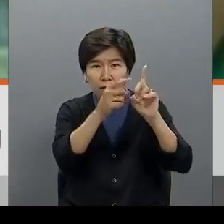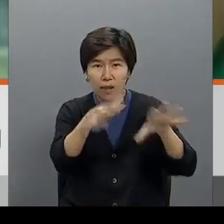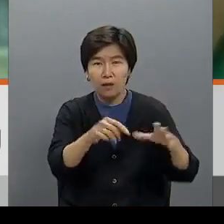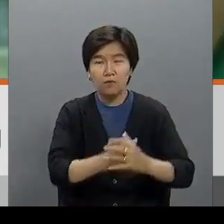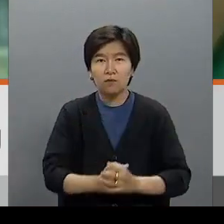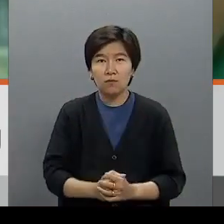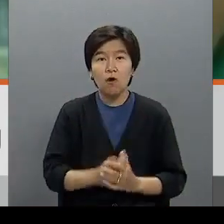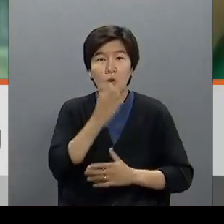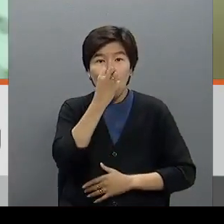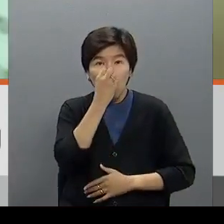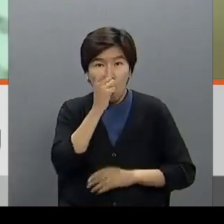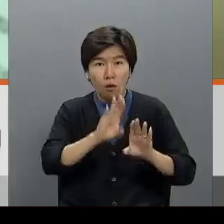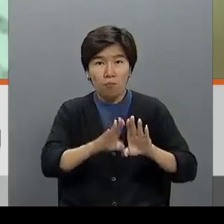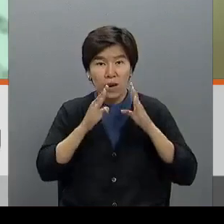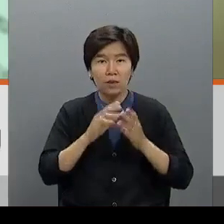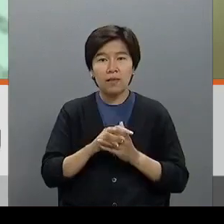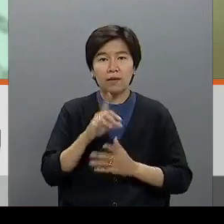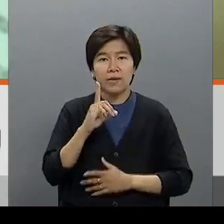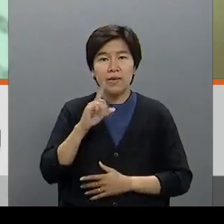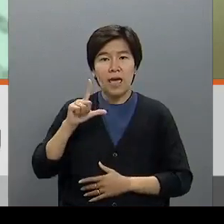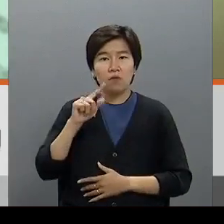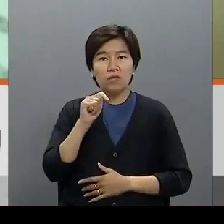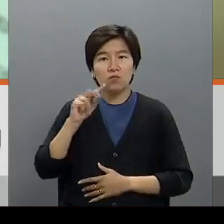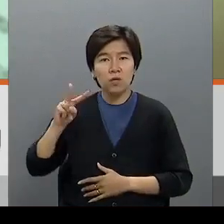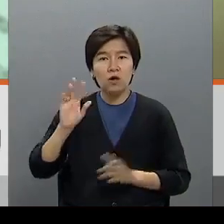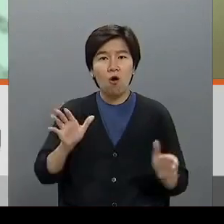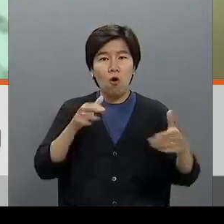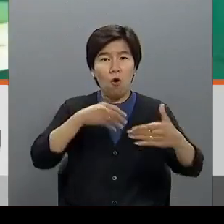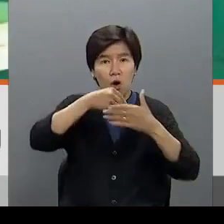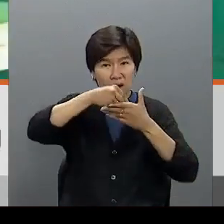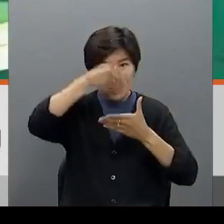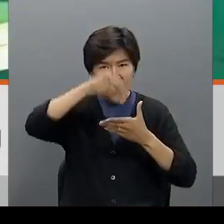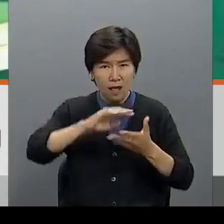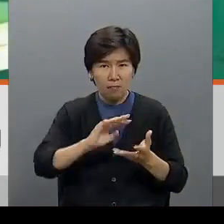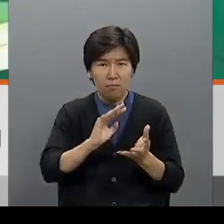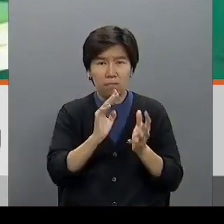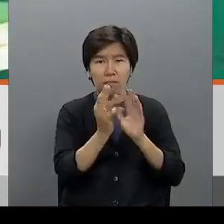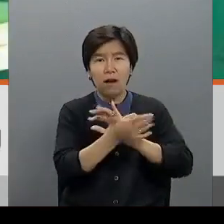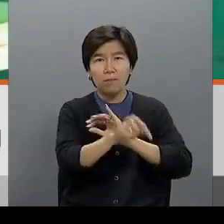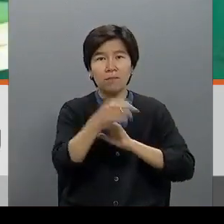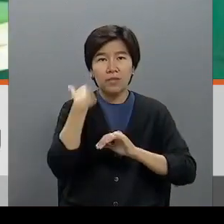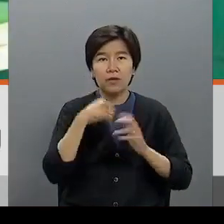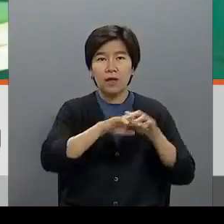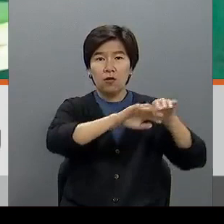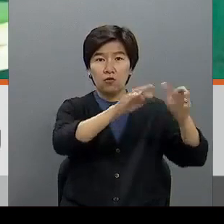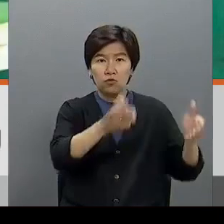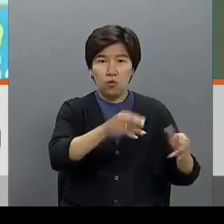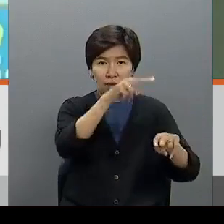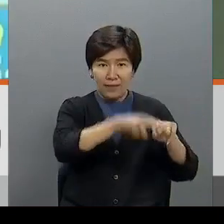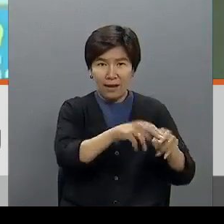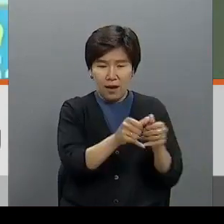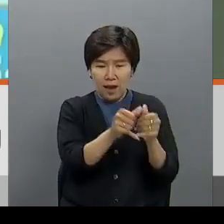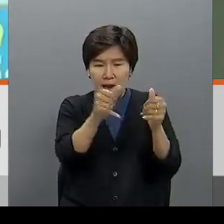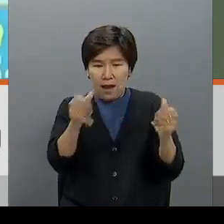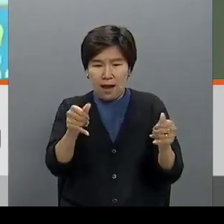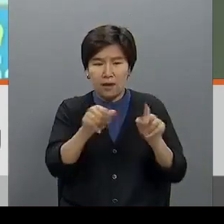าน DLTV วันนี้ห้องเรียนถูกปรับเปลี่ยนแล้วก็การจัดโต๊ะเรียนในชั้นนะครับก็จะมีการเว้นระยะห่าง1เมตรส่วน